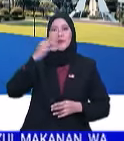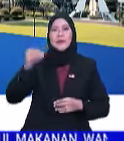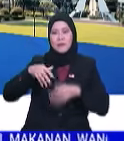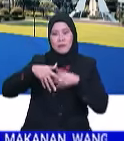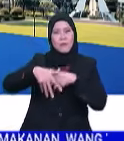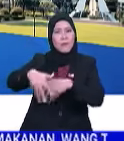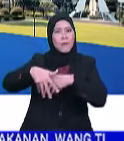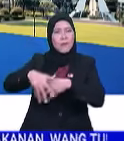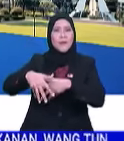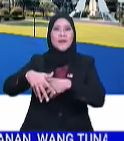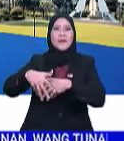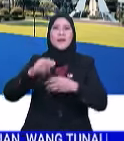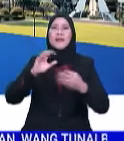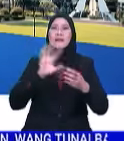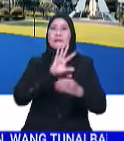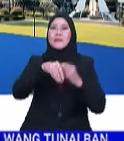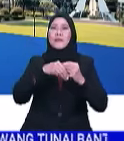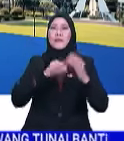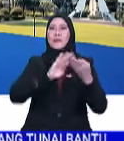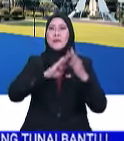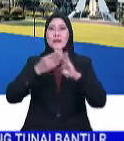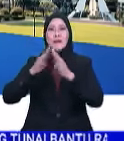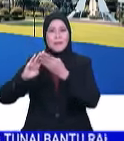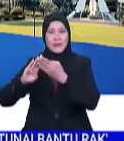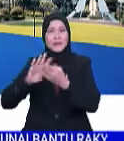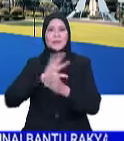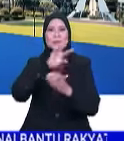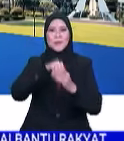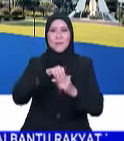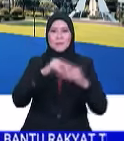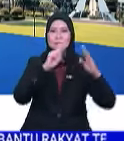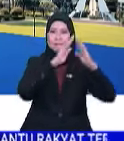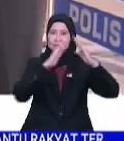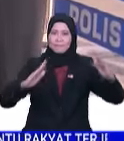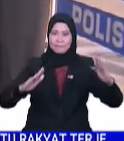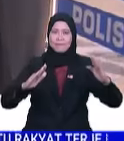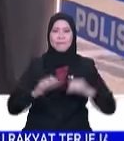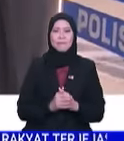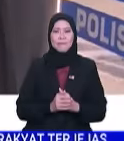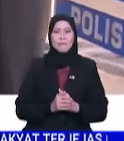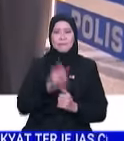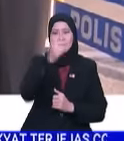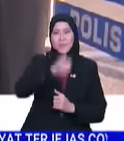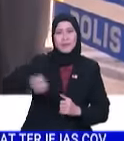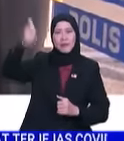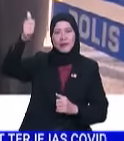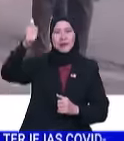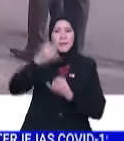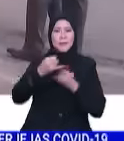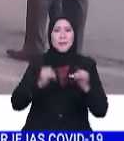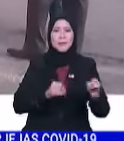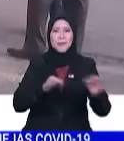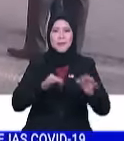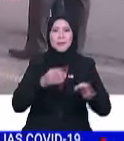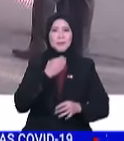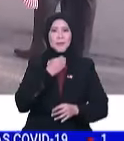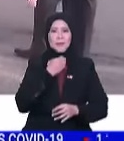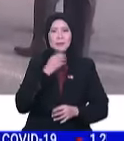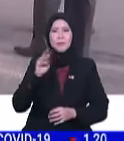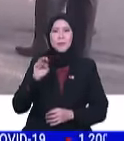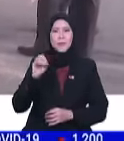konvoi sepakat at community memasuki kawasan perumahan. Pengarah Jabatan Penerangan Perak Muhammad Taib